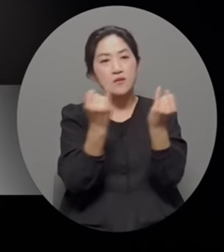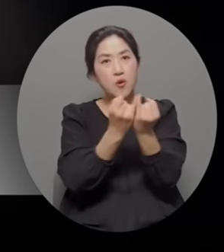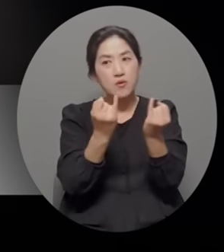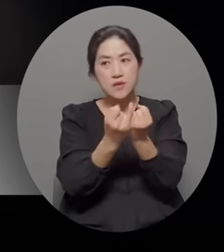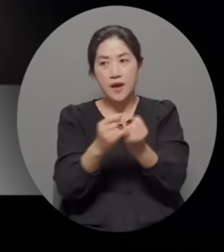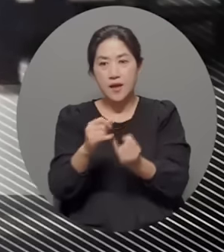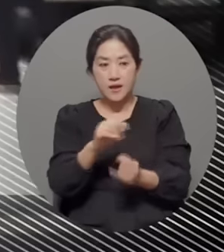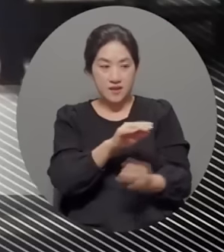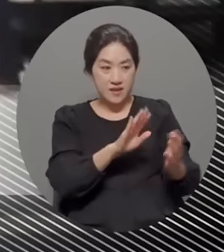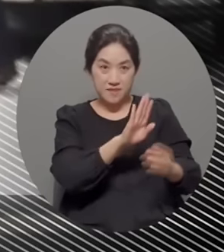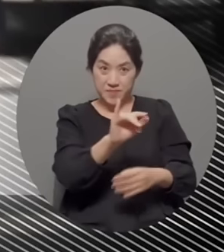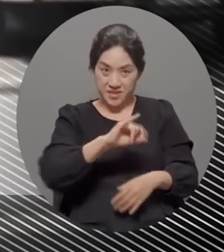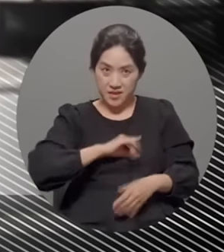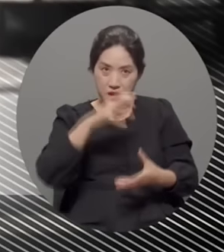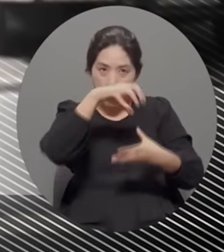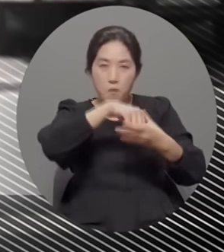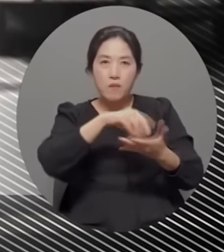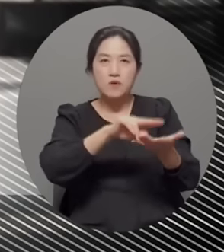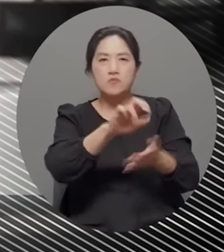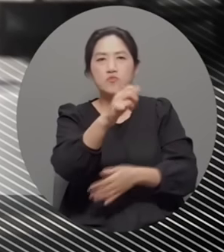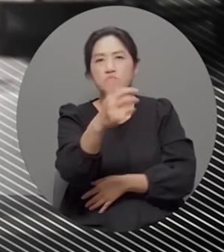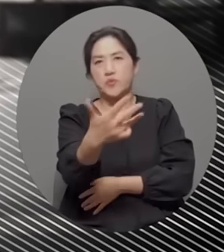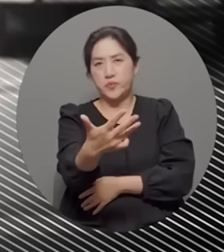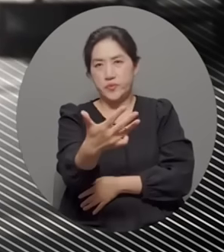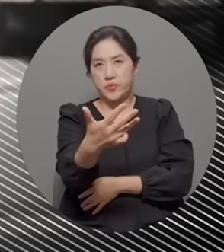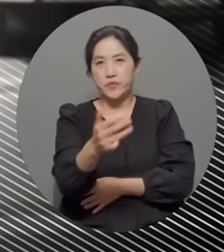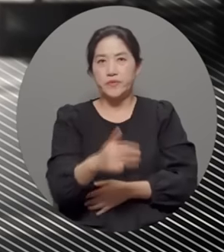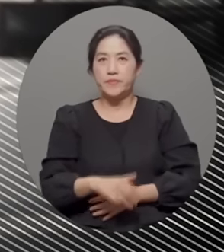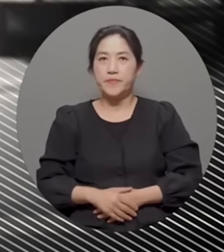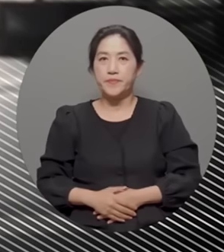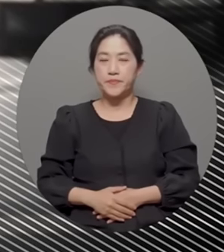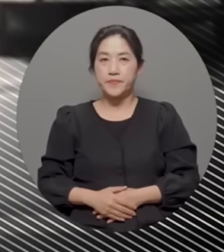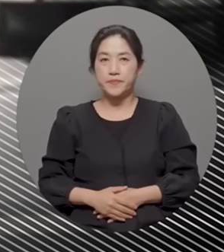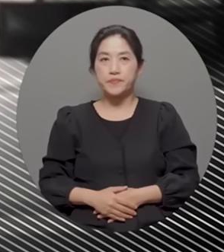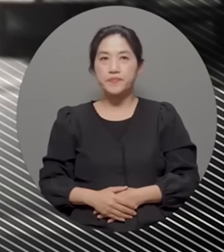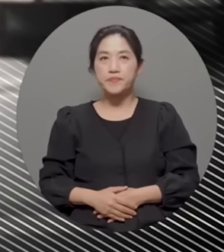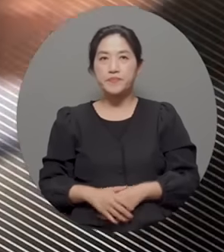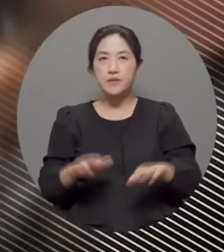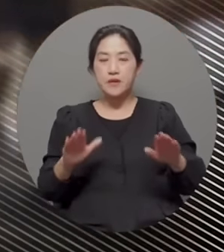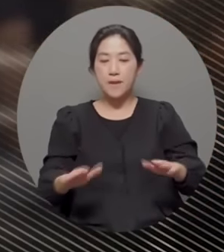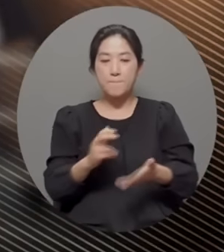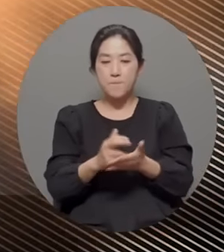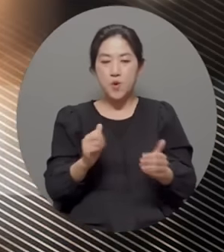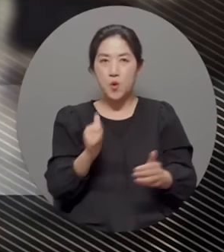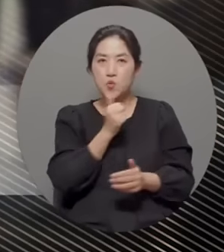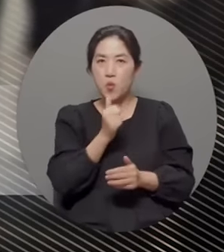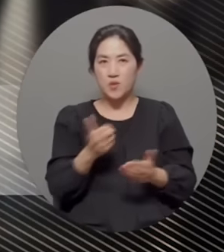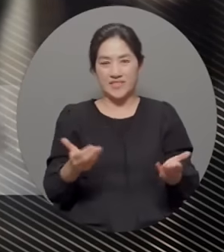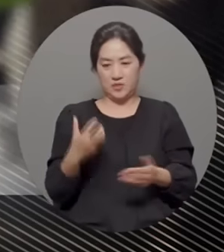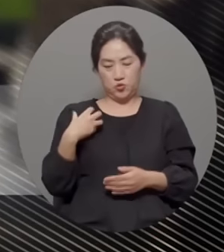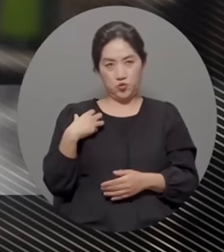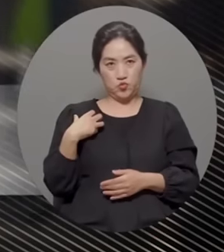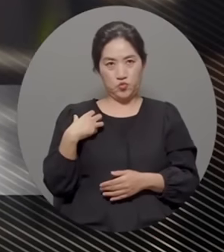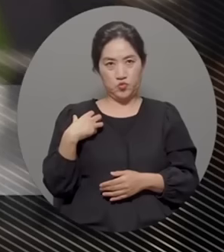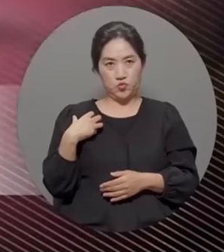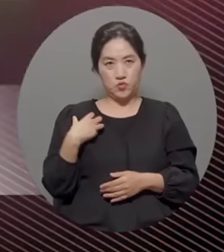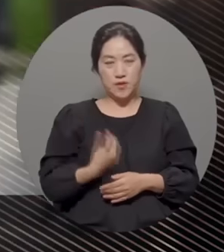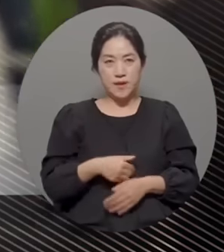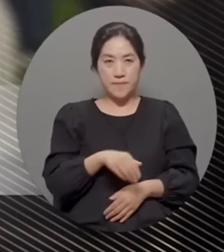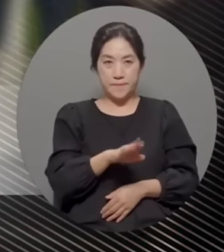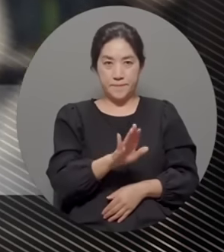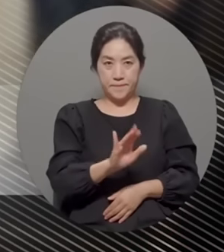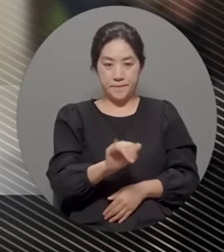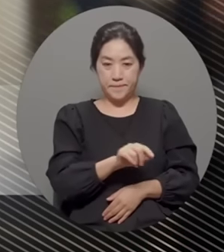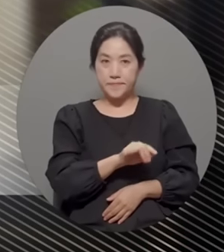씨를 포함해 28명에 달하는 것으로 확인됐습니다. 현재 변호사로 활동 중인 B 씨는 피해 여성 A 씨를